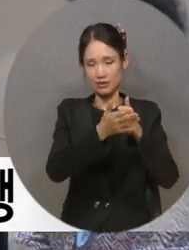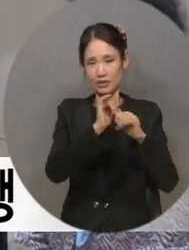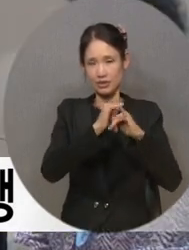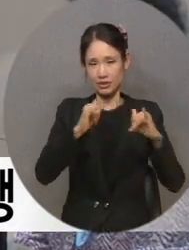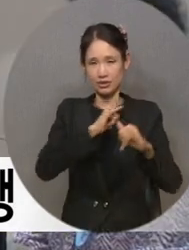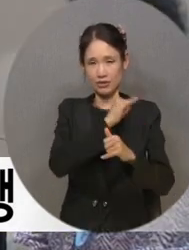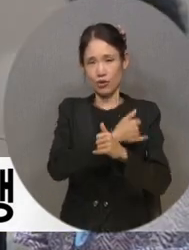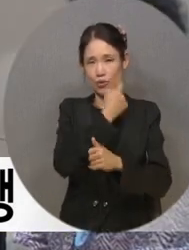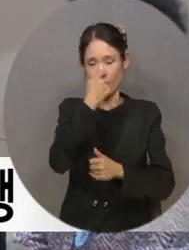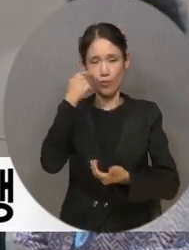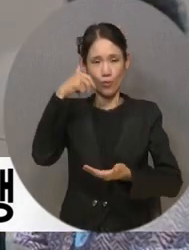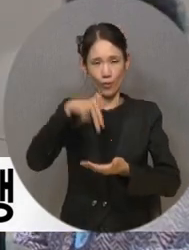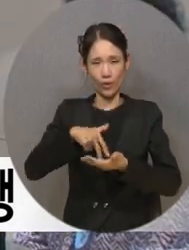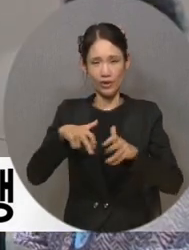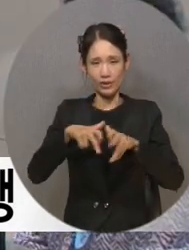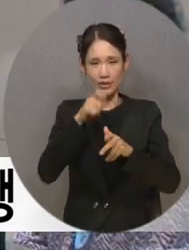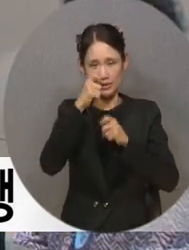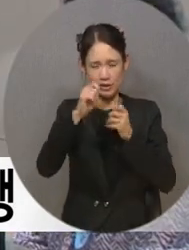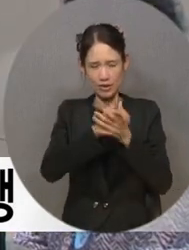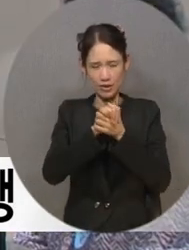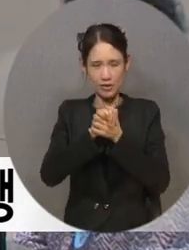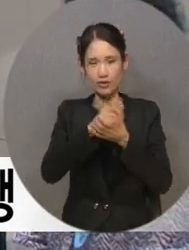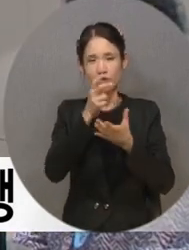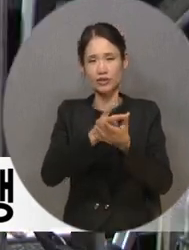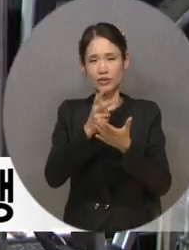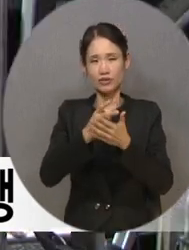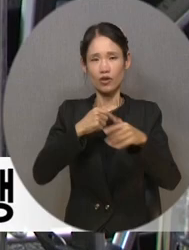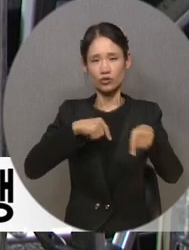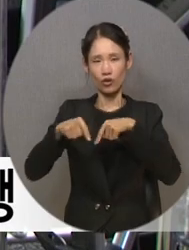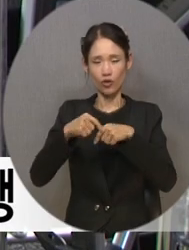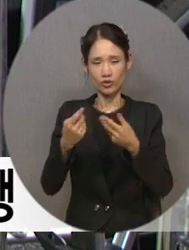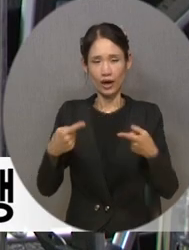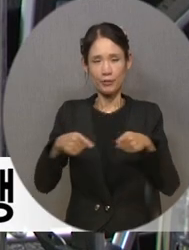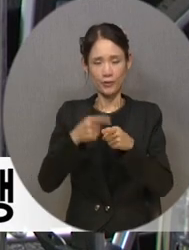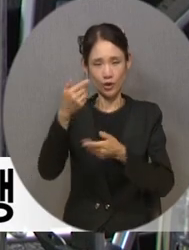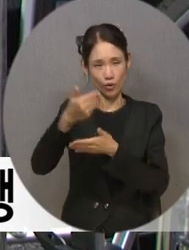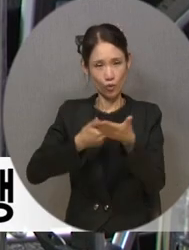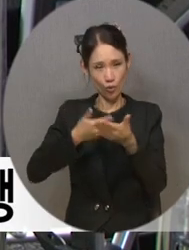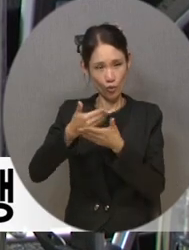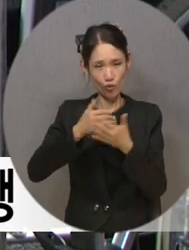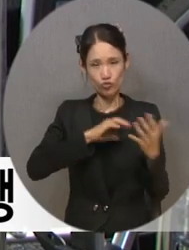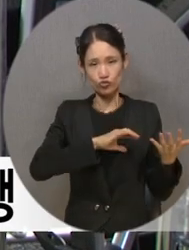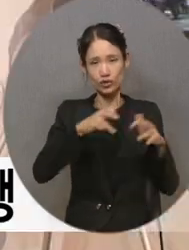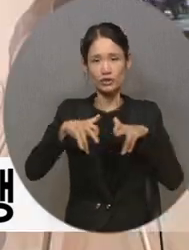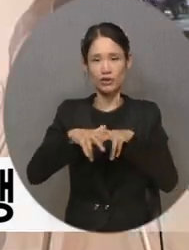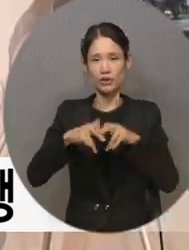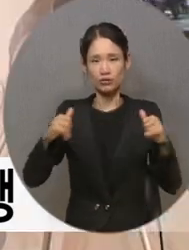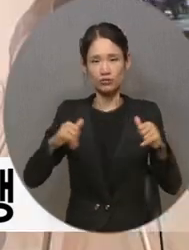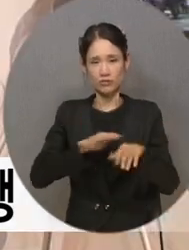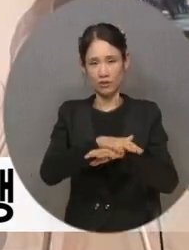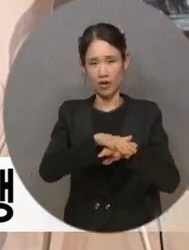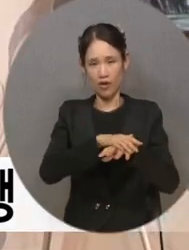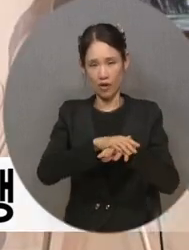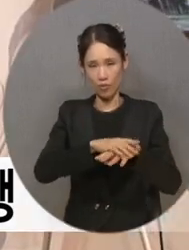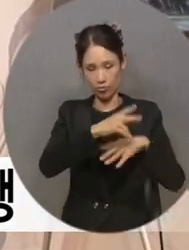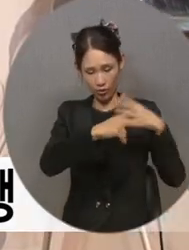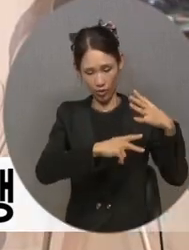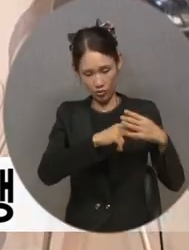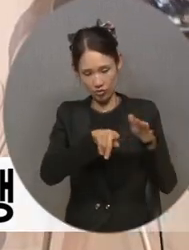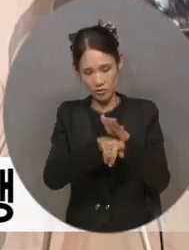장애인 친화적인 제도와 정책 등을 공유하는 등 국제 장애인적 네트워크 패러다임 변화를 선호해온 대한민국